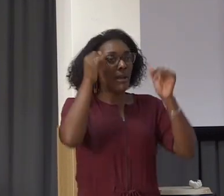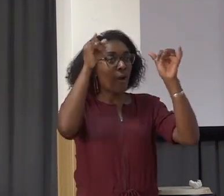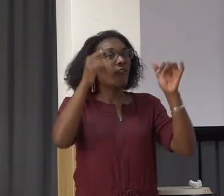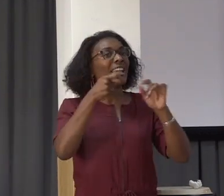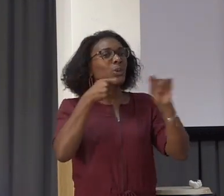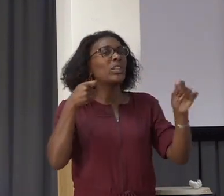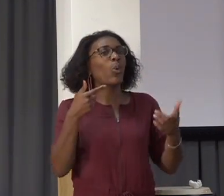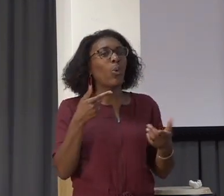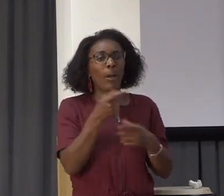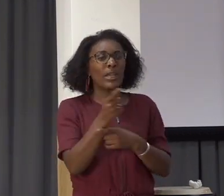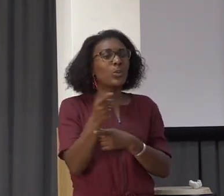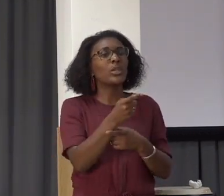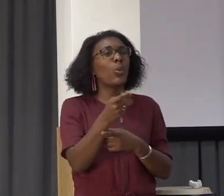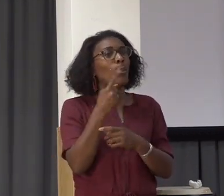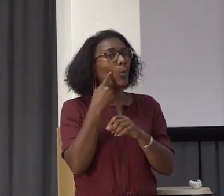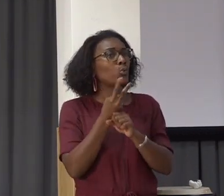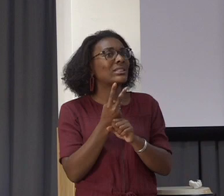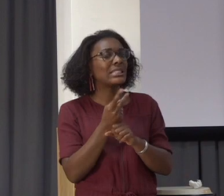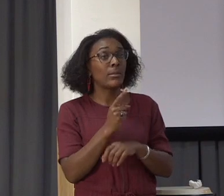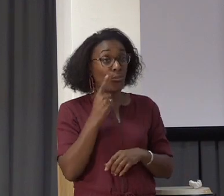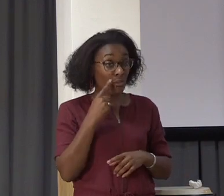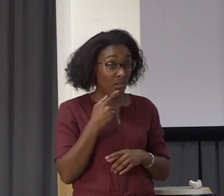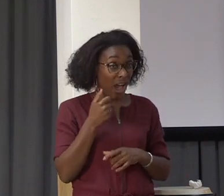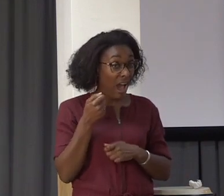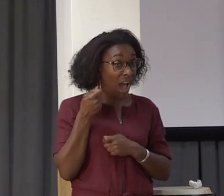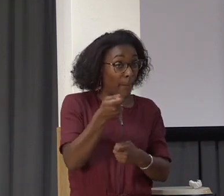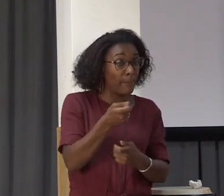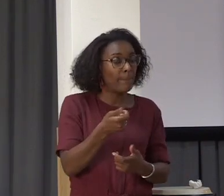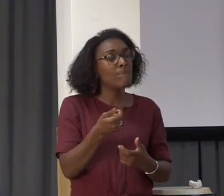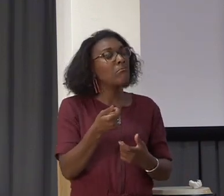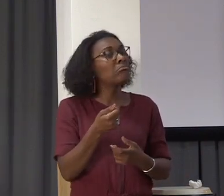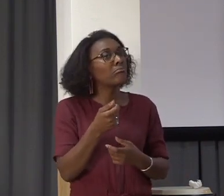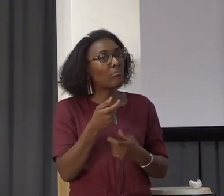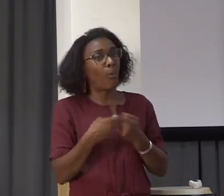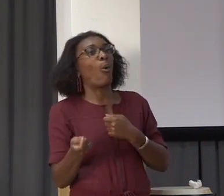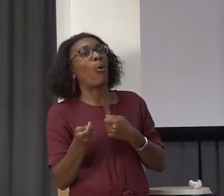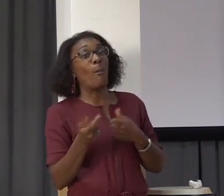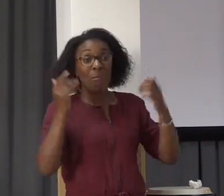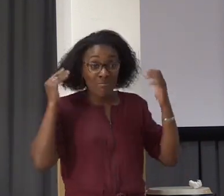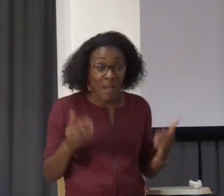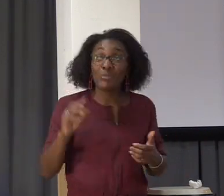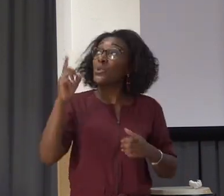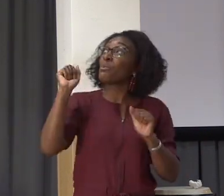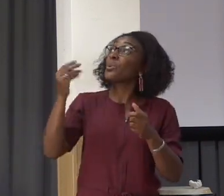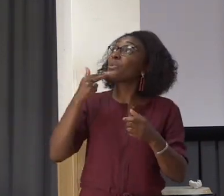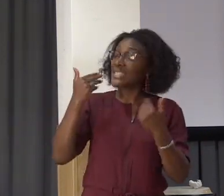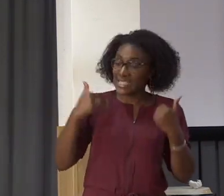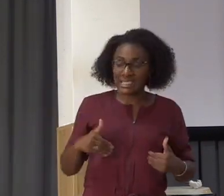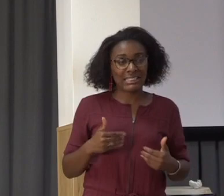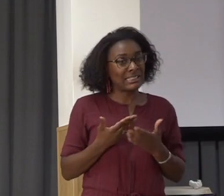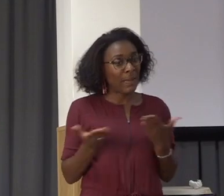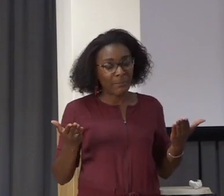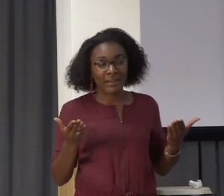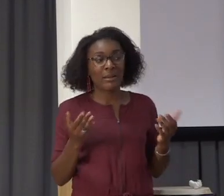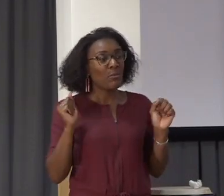Ça va comme outil, mais comme arme, non. Mais Dieu peut utiliser ce qu'on est, ce qu'il y a dans notre main, de la même